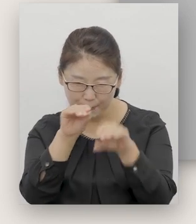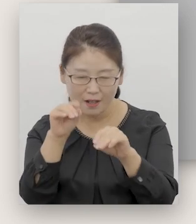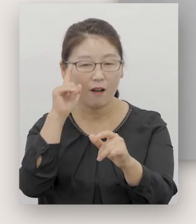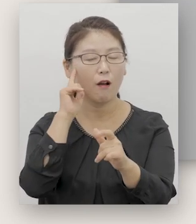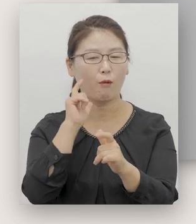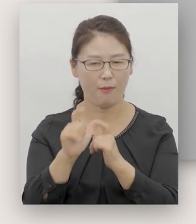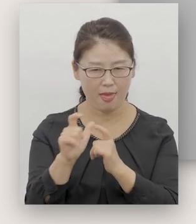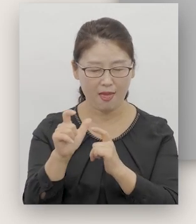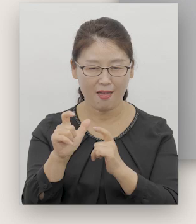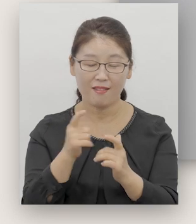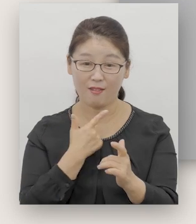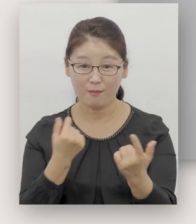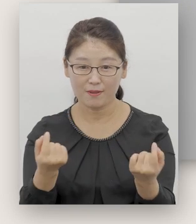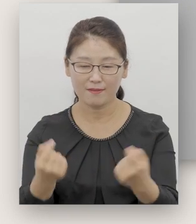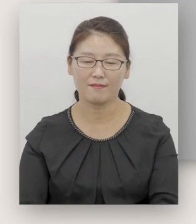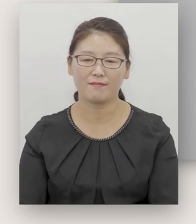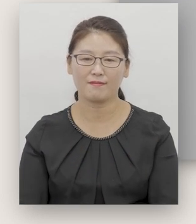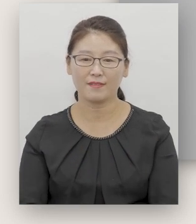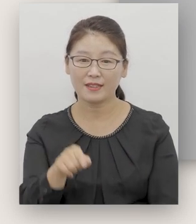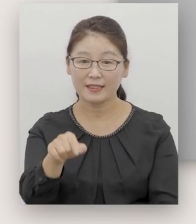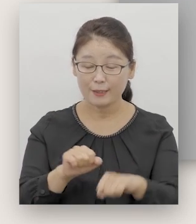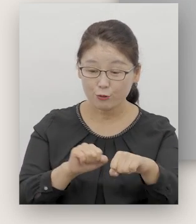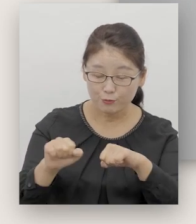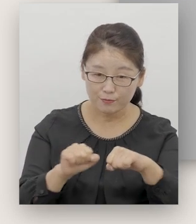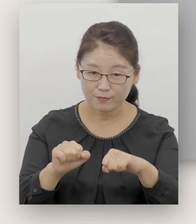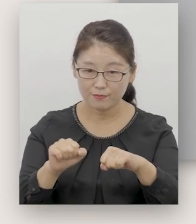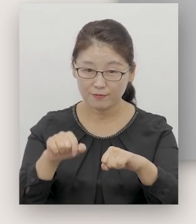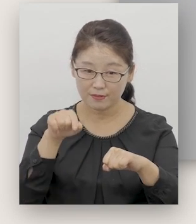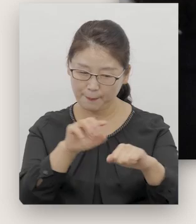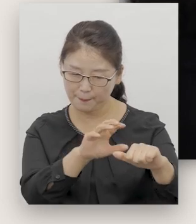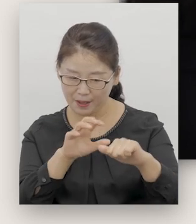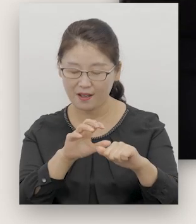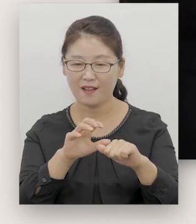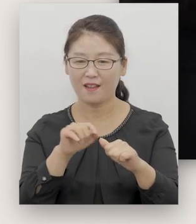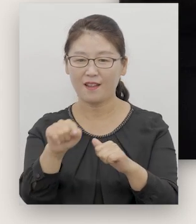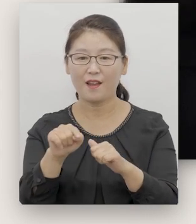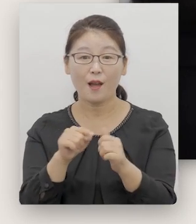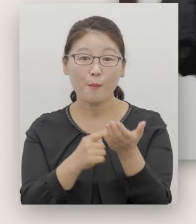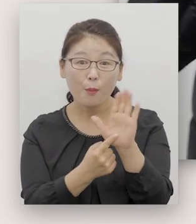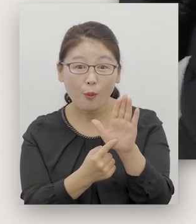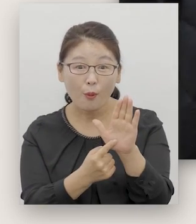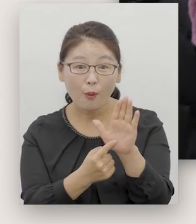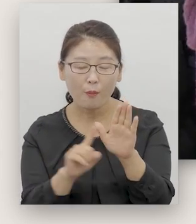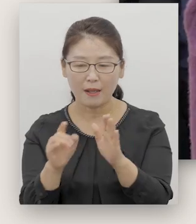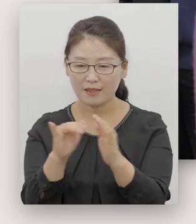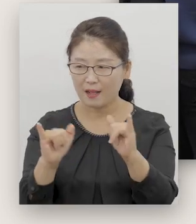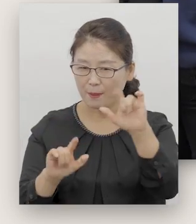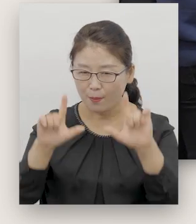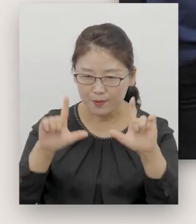대한 표현, 그러니까 인체의 움직임에 대한 표현이 극대화된 아주 정수를 찍은 것이 바로 저기 보이는 아주